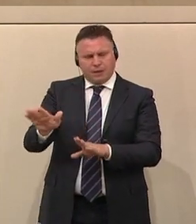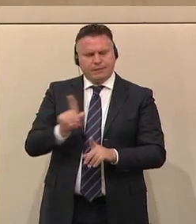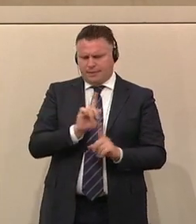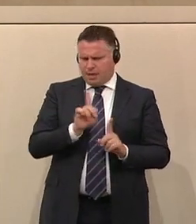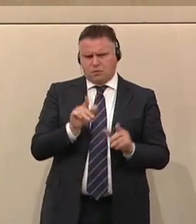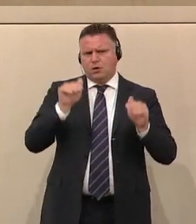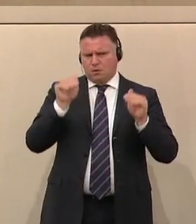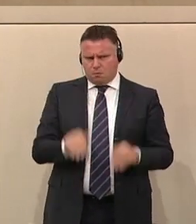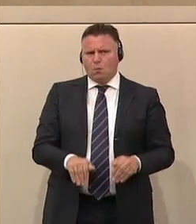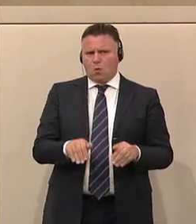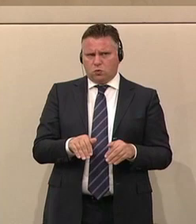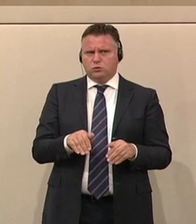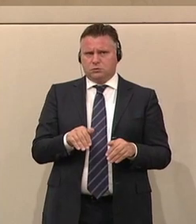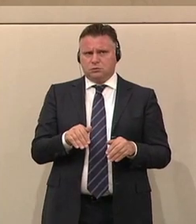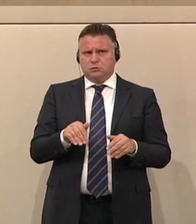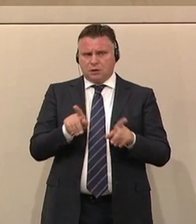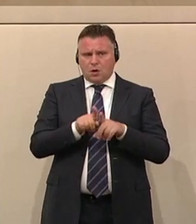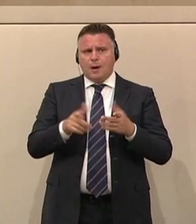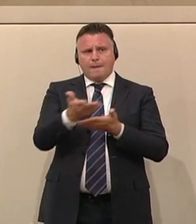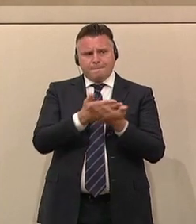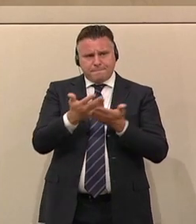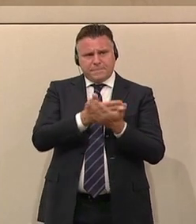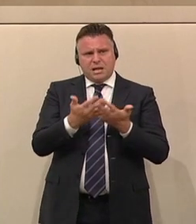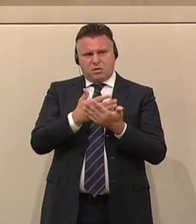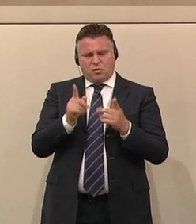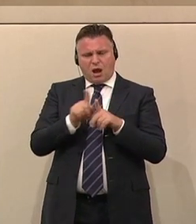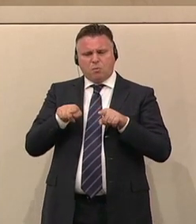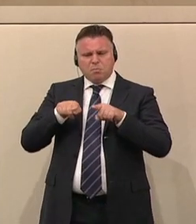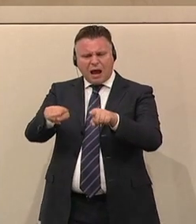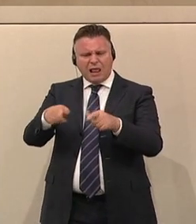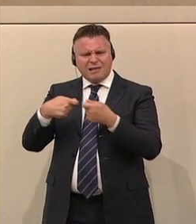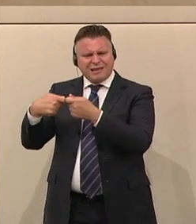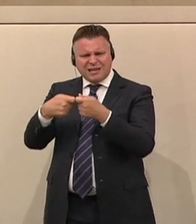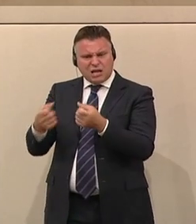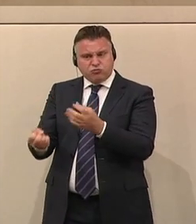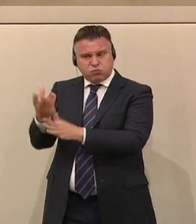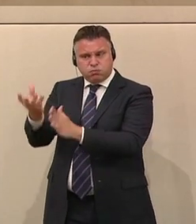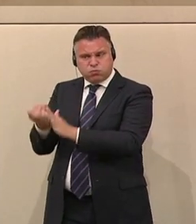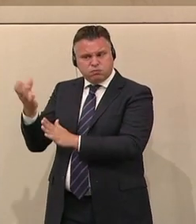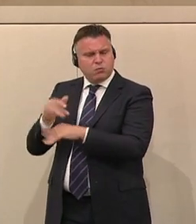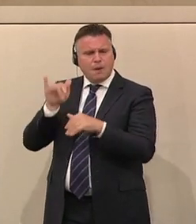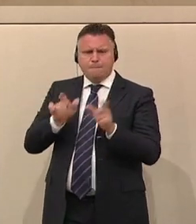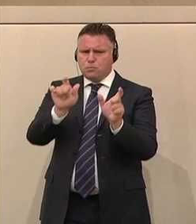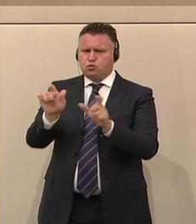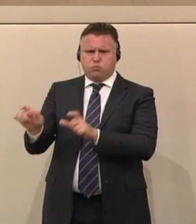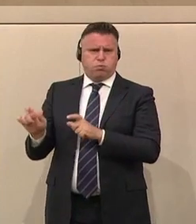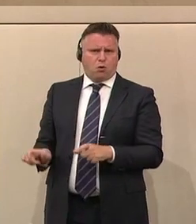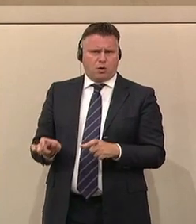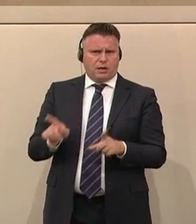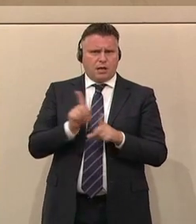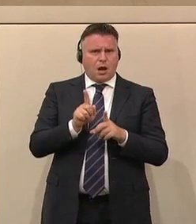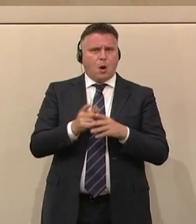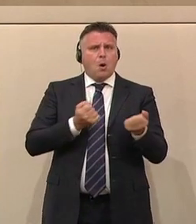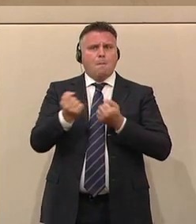bekennen, auch parallel der Bildung von Parallel- und Gegengesellschaften entgegenzuwirken. Man muss sich zum Kampf gegen